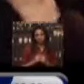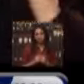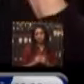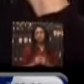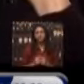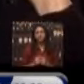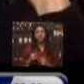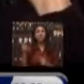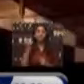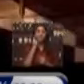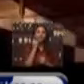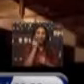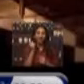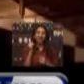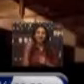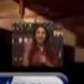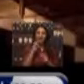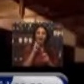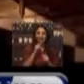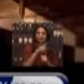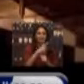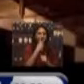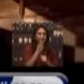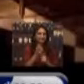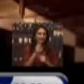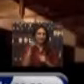فكان دايما ينفشني، دايما يقول لي